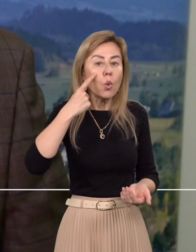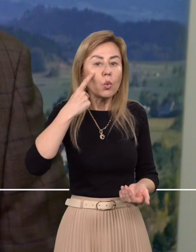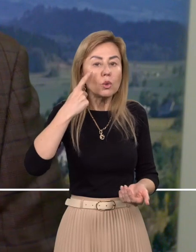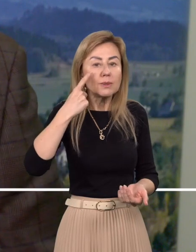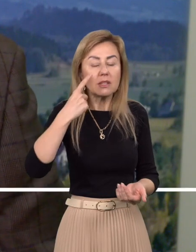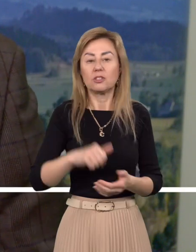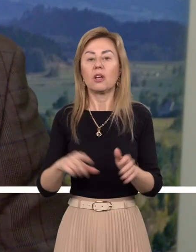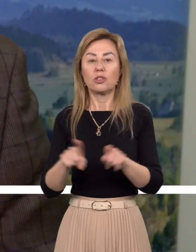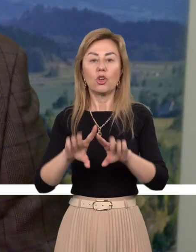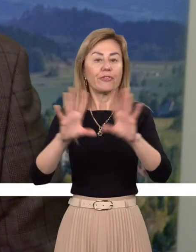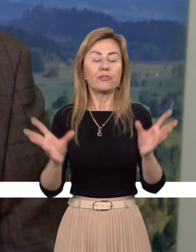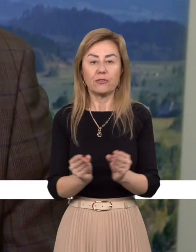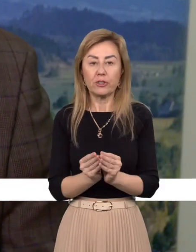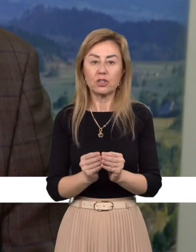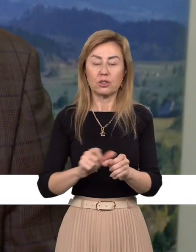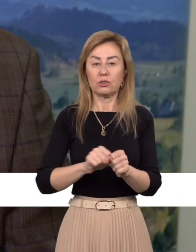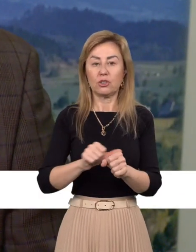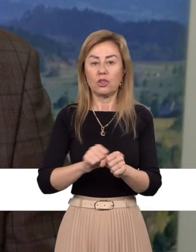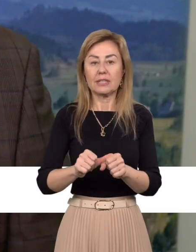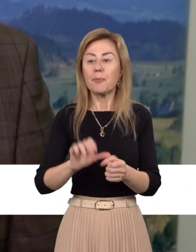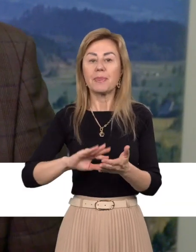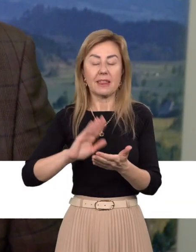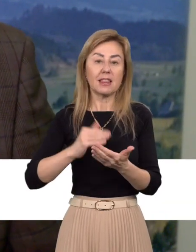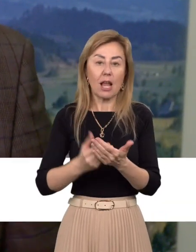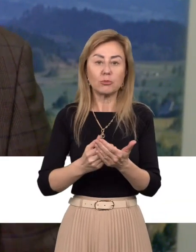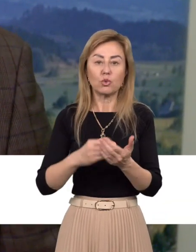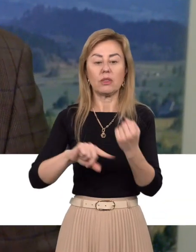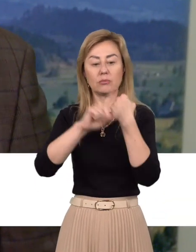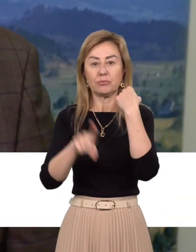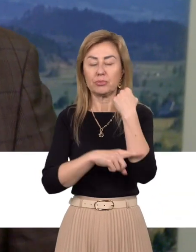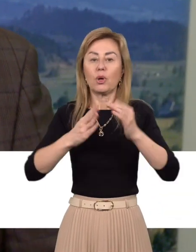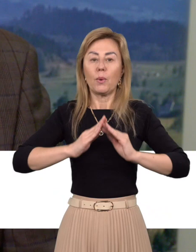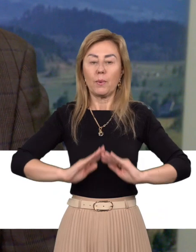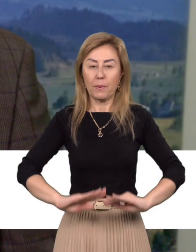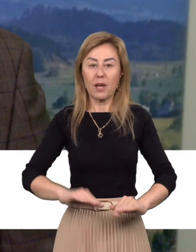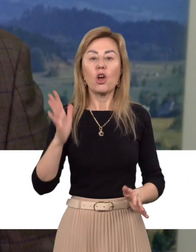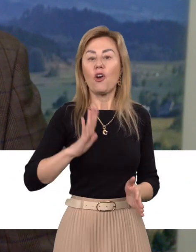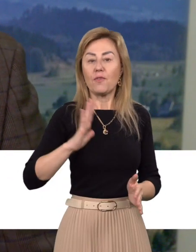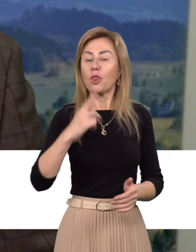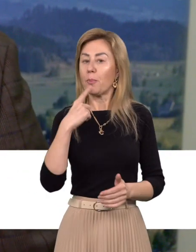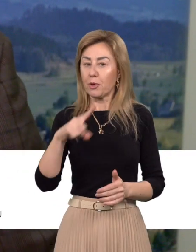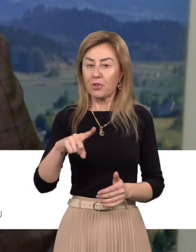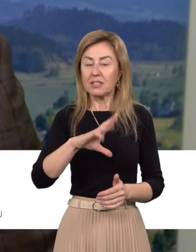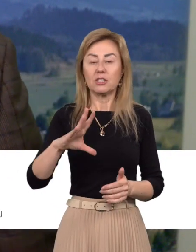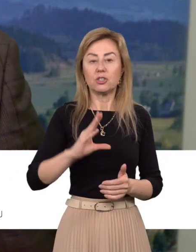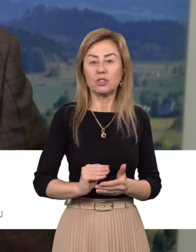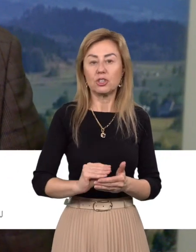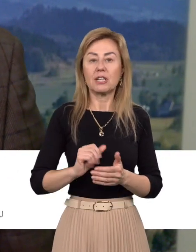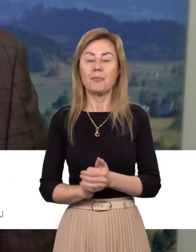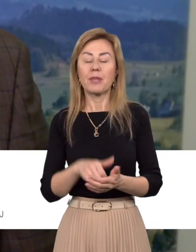Wspominając chociażby o oddziale ginekologiczno-położniczym, Warto powiedzieć,